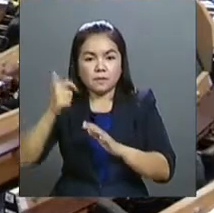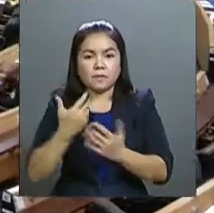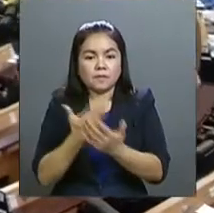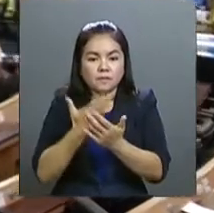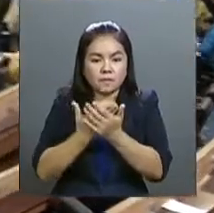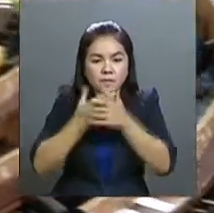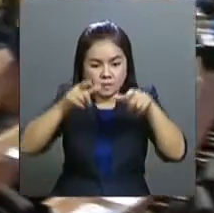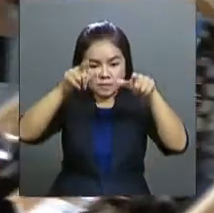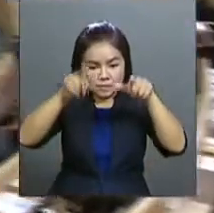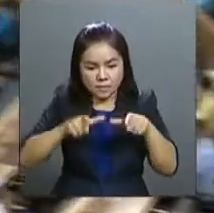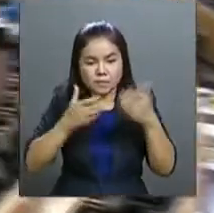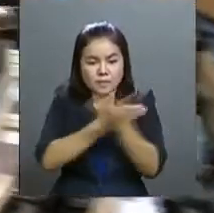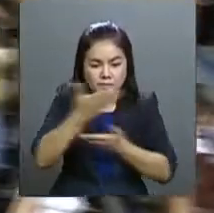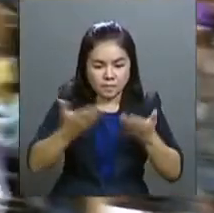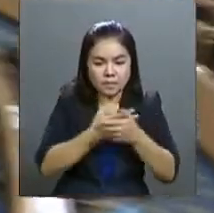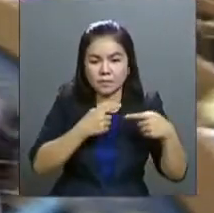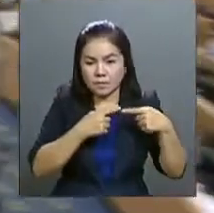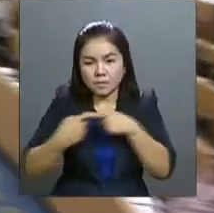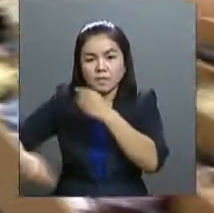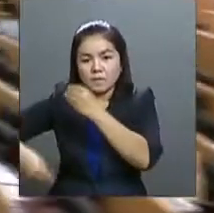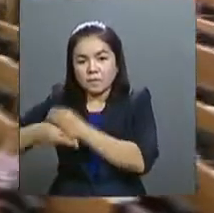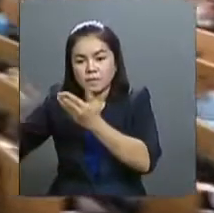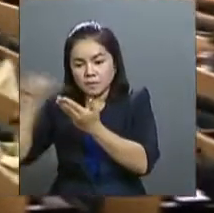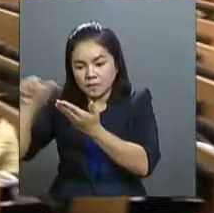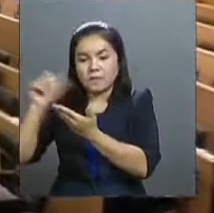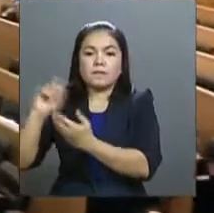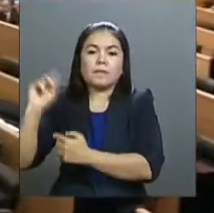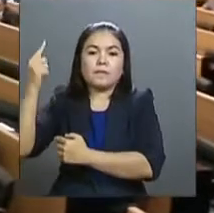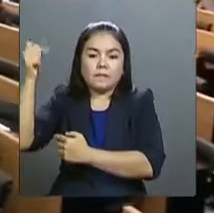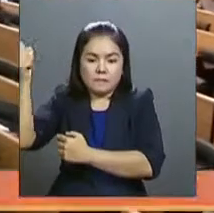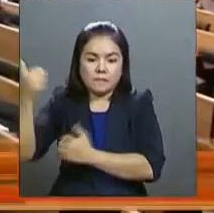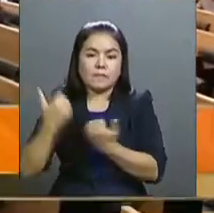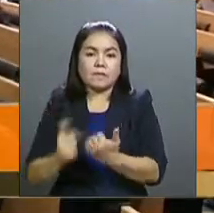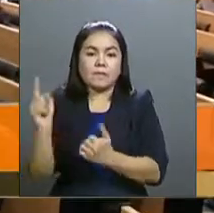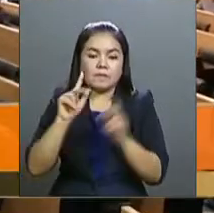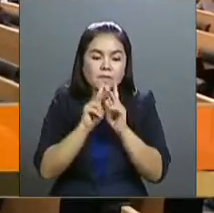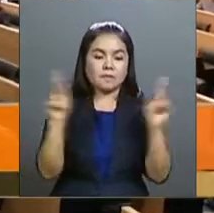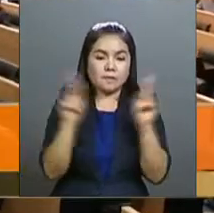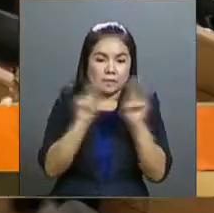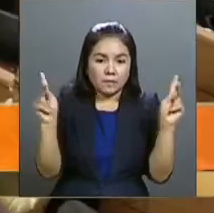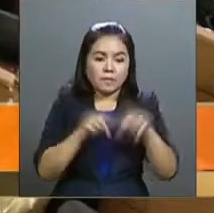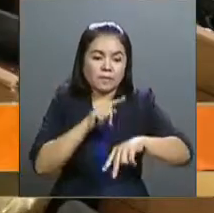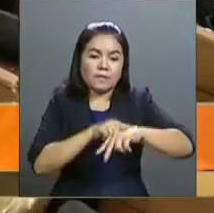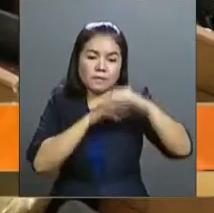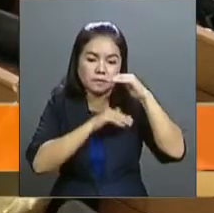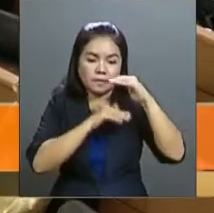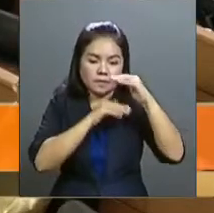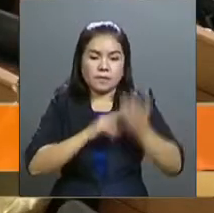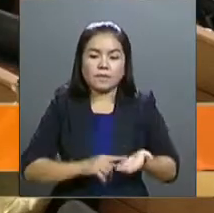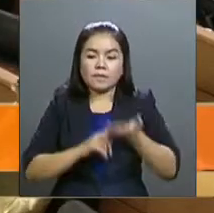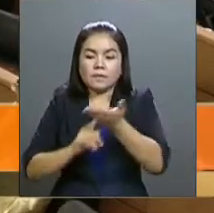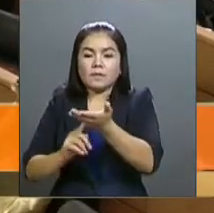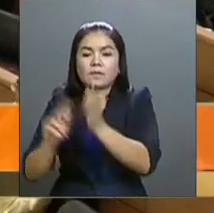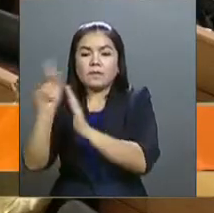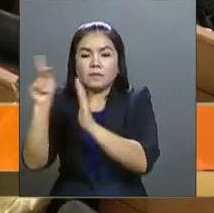ั้ยังสามารถพิจารณาในขั้นปายติเพิ่มแลวกเปลยนแลงงบรมาณอกครั้งโยทางคณะกรมธิการกำหนดวาจะส่งร่างพรบองงบรมาณ